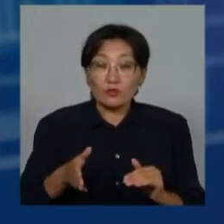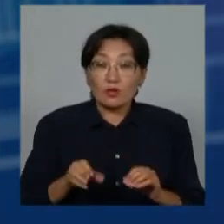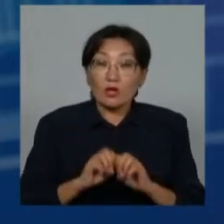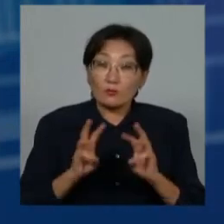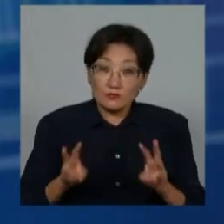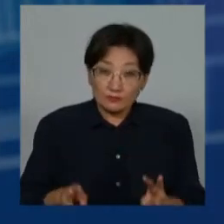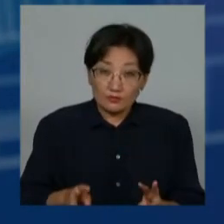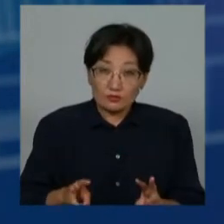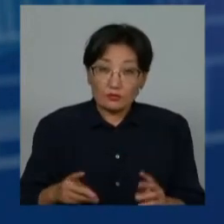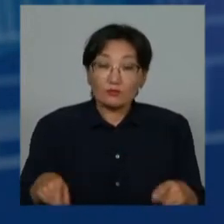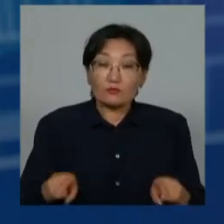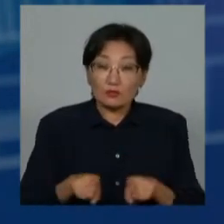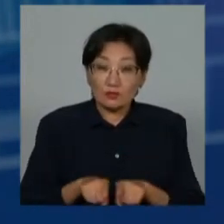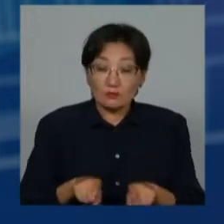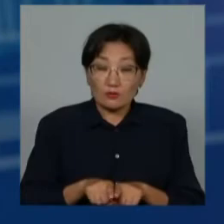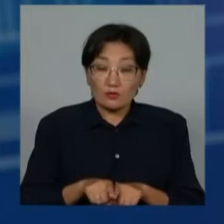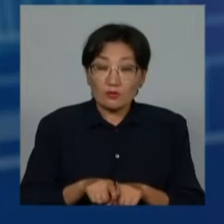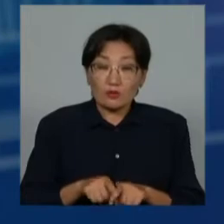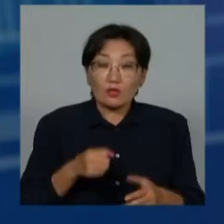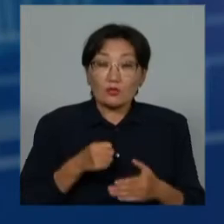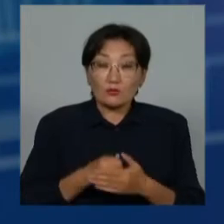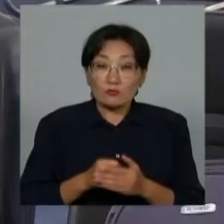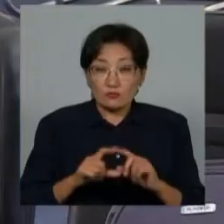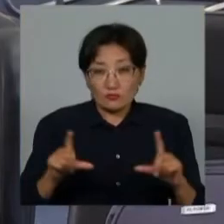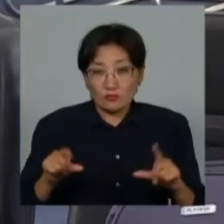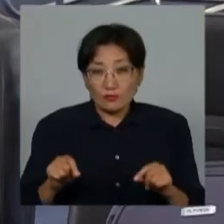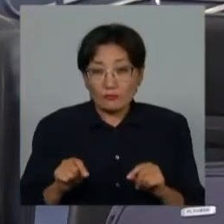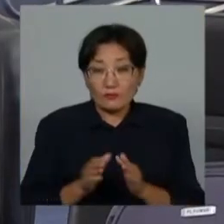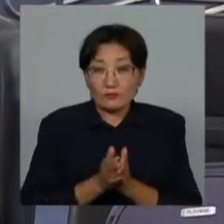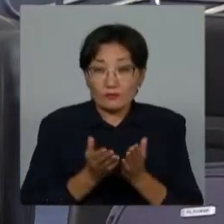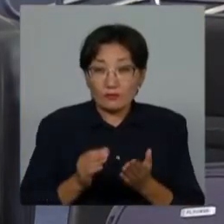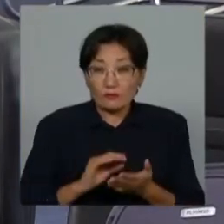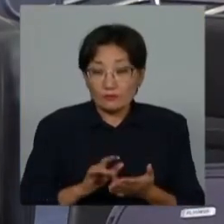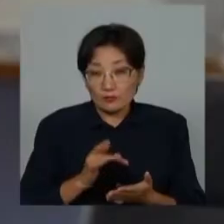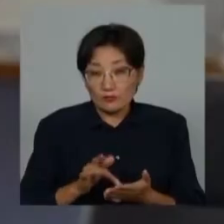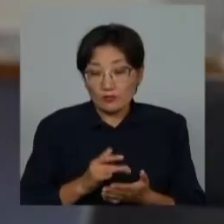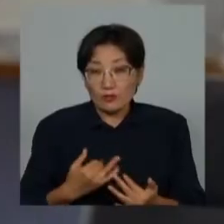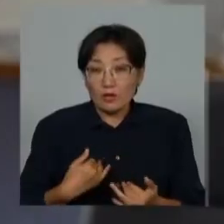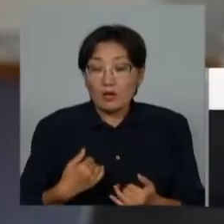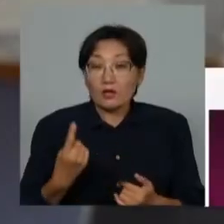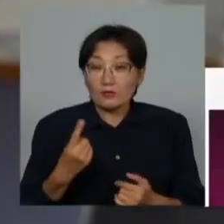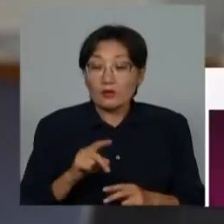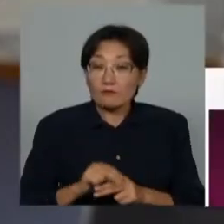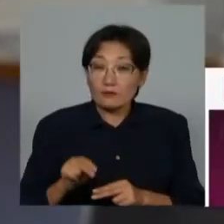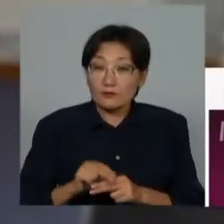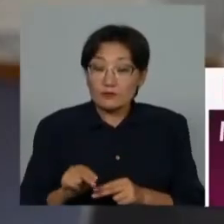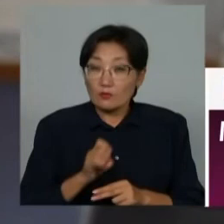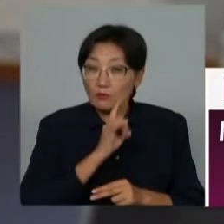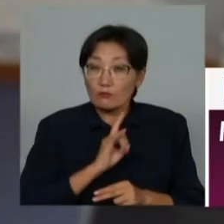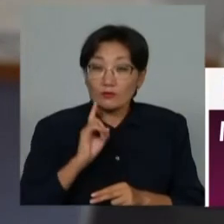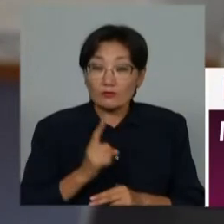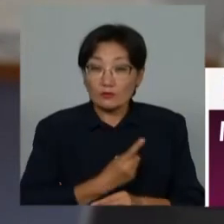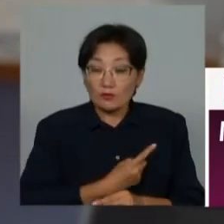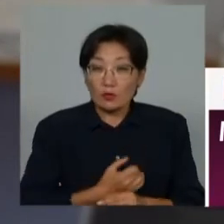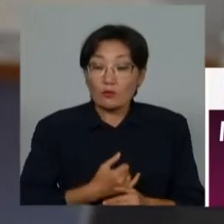обеспечены вот этими дошкольными принадлежностями. Я одна, воспитываю, мать-одиночка. Я с 14 лет, у меня